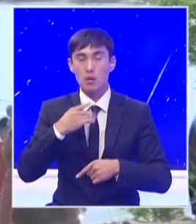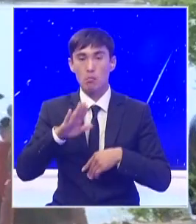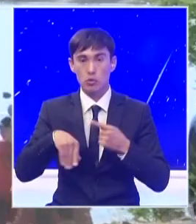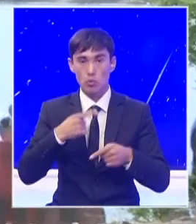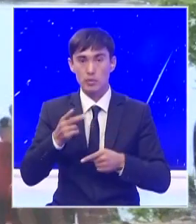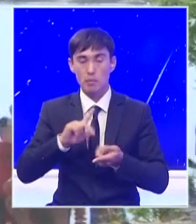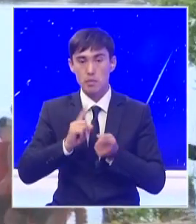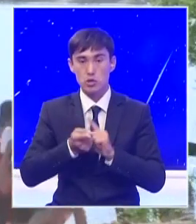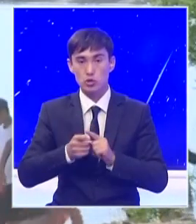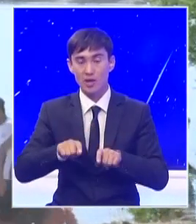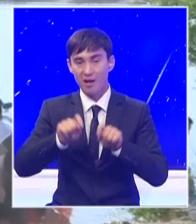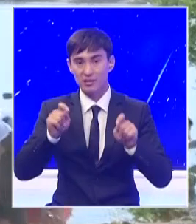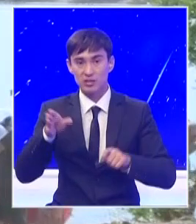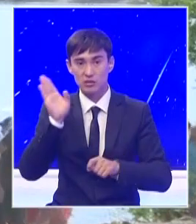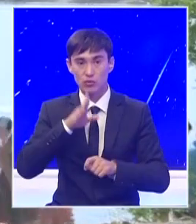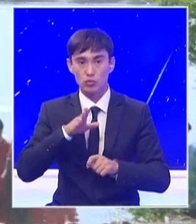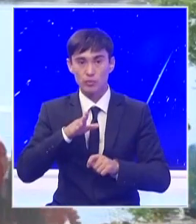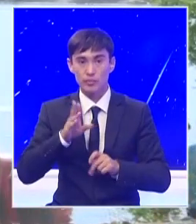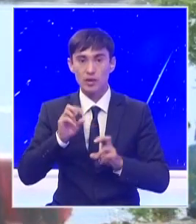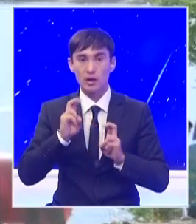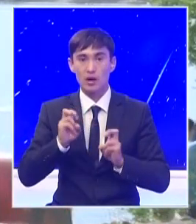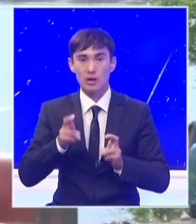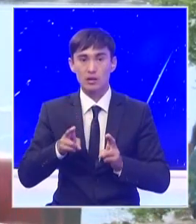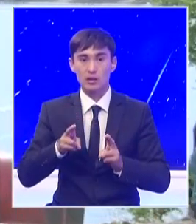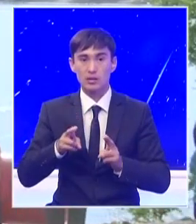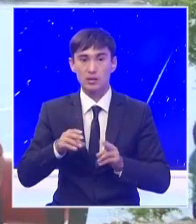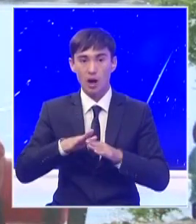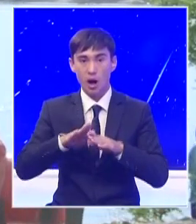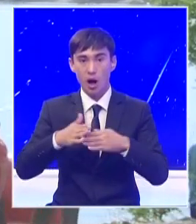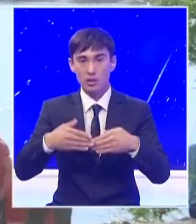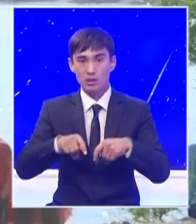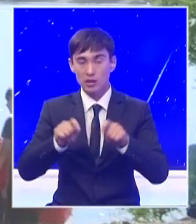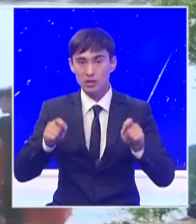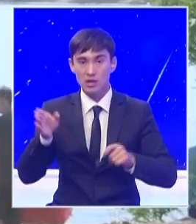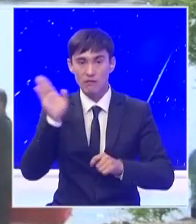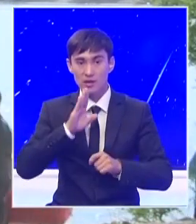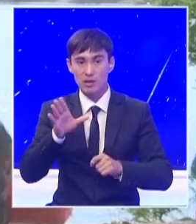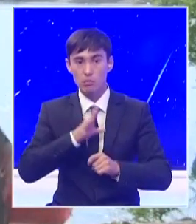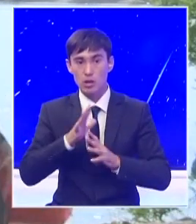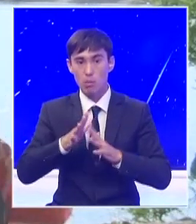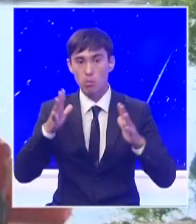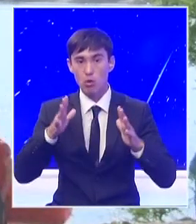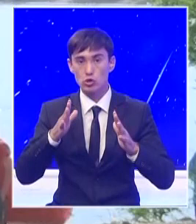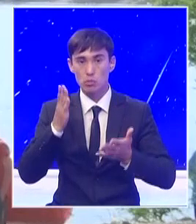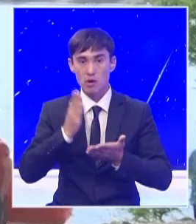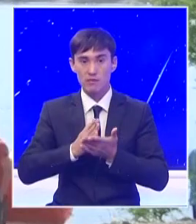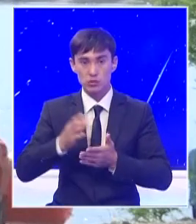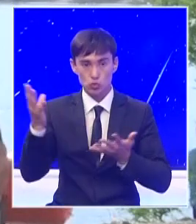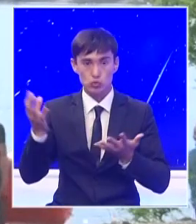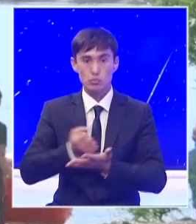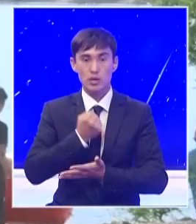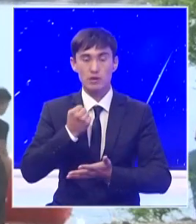я перешел на открытую воду, так как на открытой воде стали больше появляться